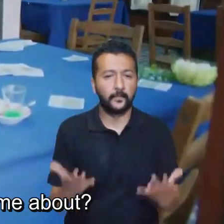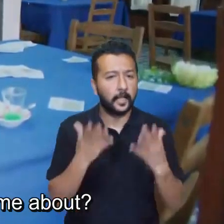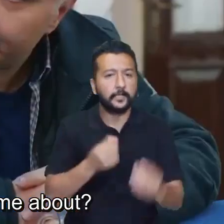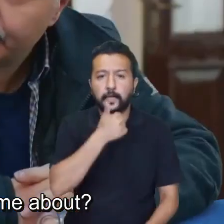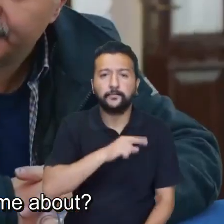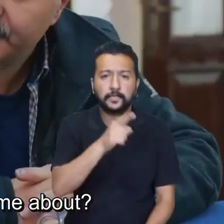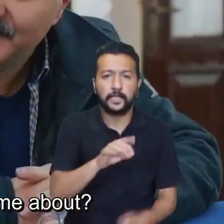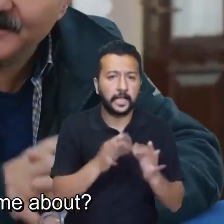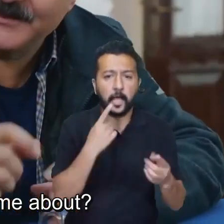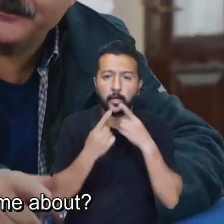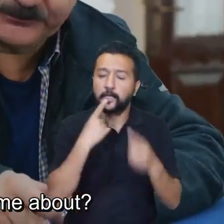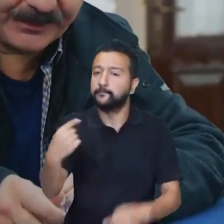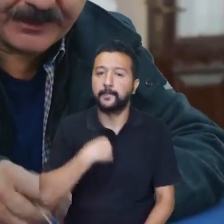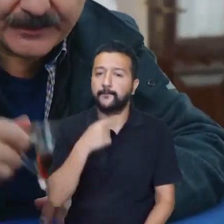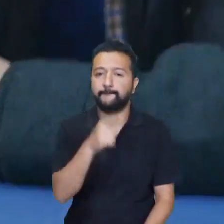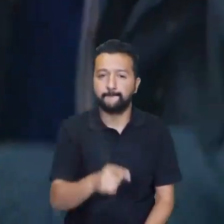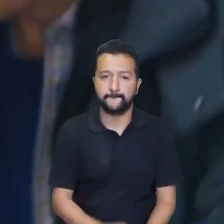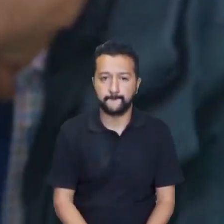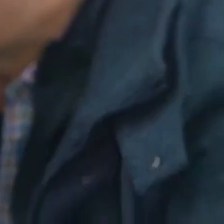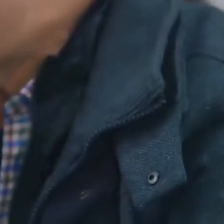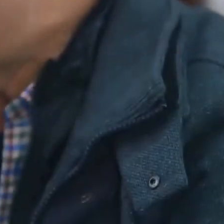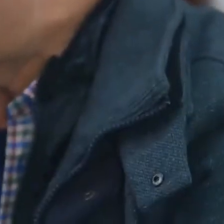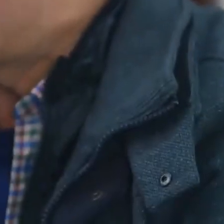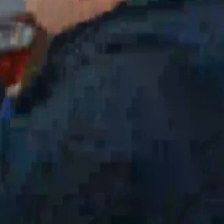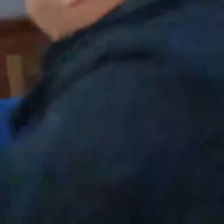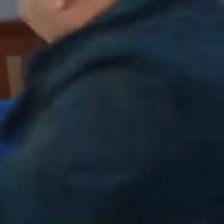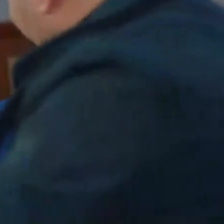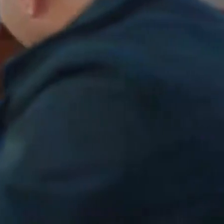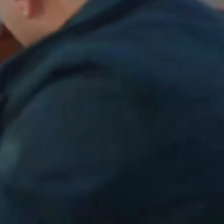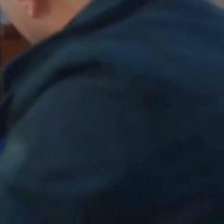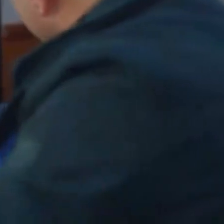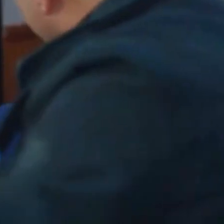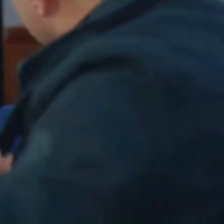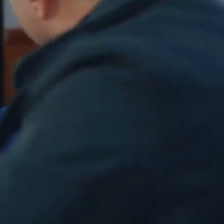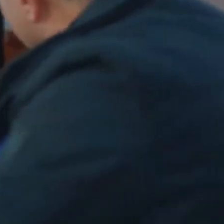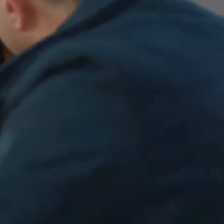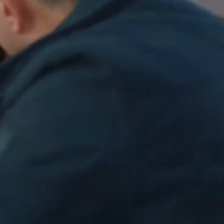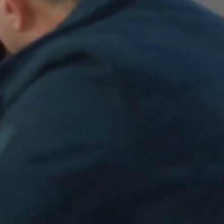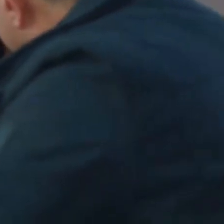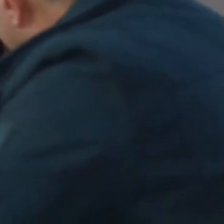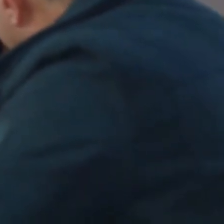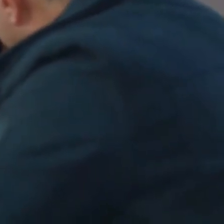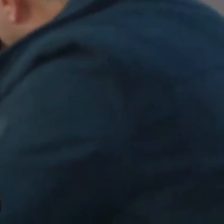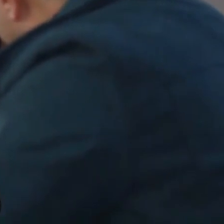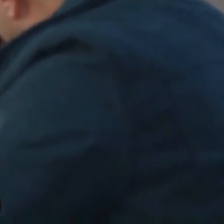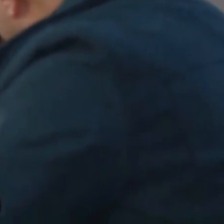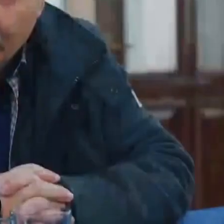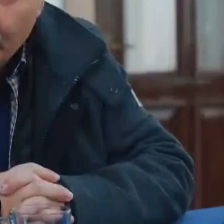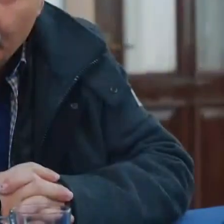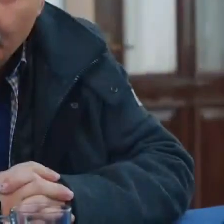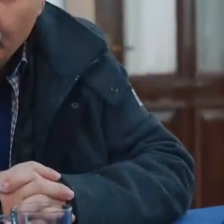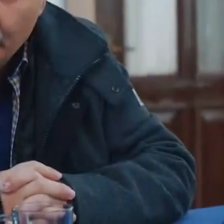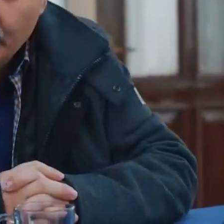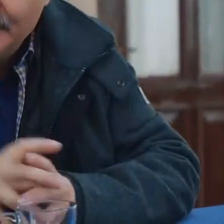Hayırdır abi? Ne konuşacaksın benimle? Kahve. Şener heyecanla bardağındaki çaydan içti. Münir durgun, kararsız.